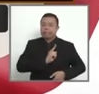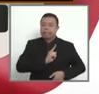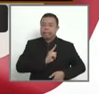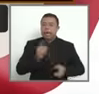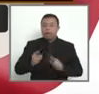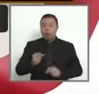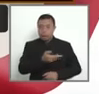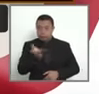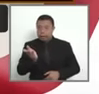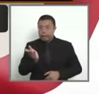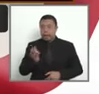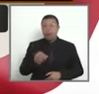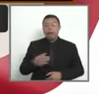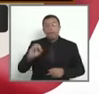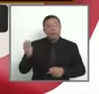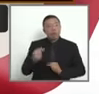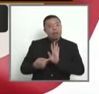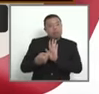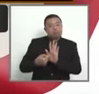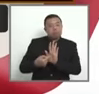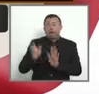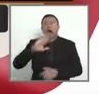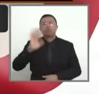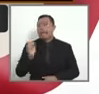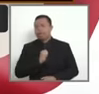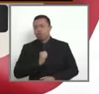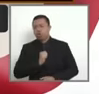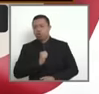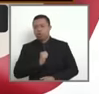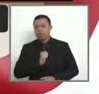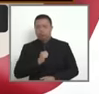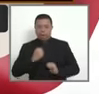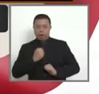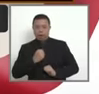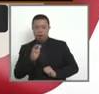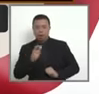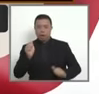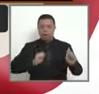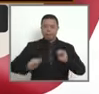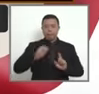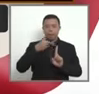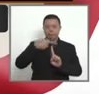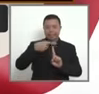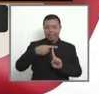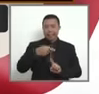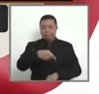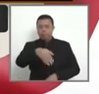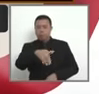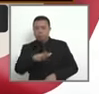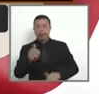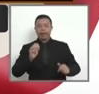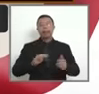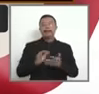di politisi ini Satria kadang-kadang harus bertempur secara langsung kadang-kadang harus dihujat kadang-kadang harus dituduh